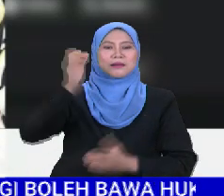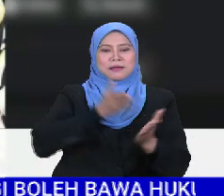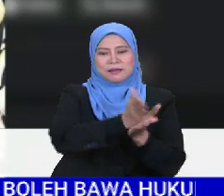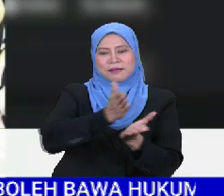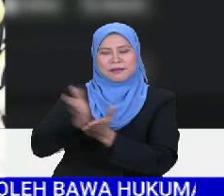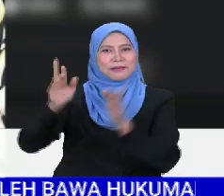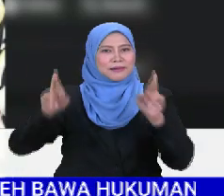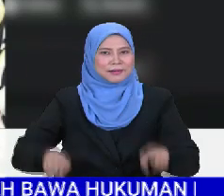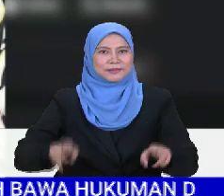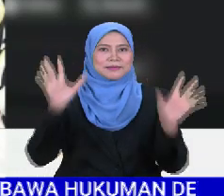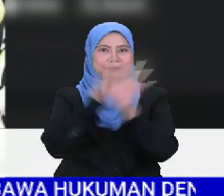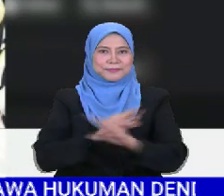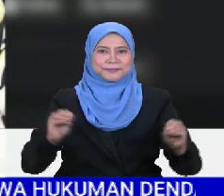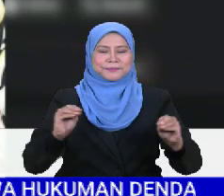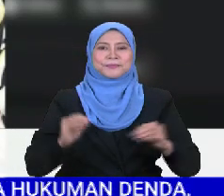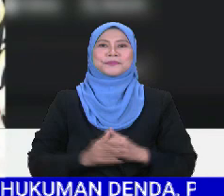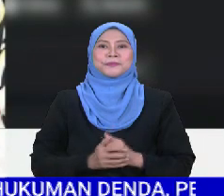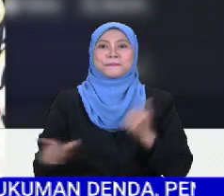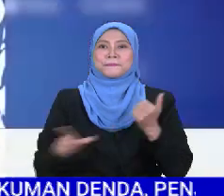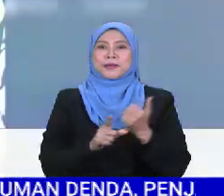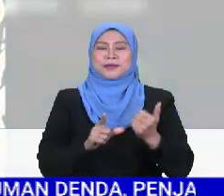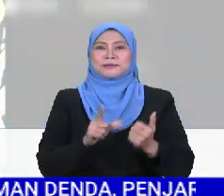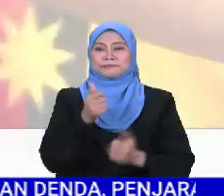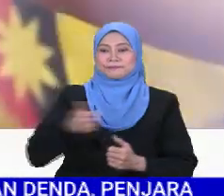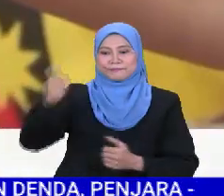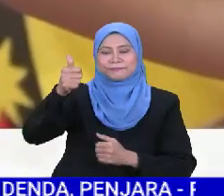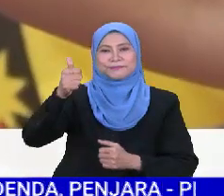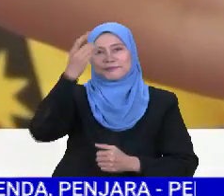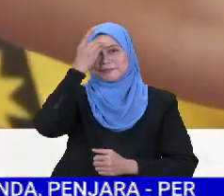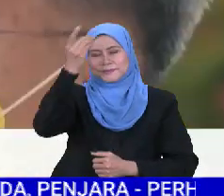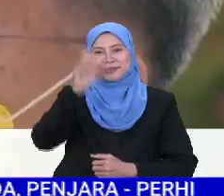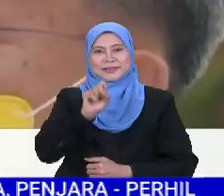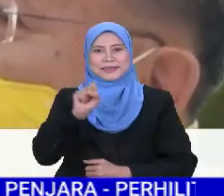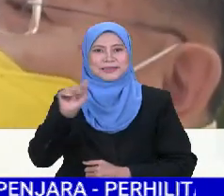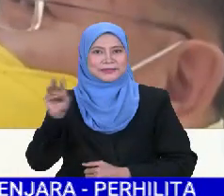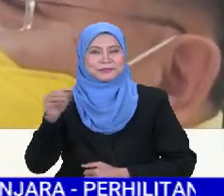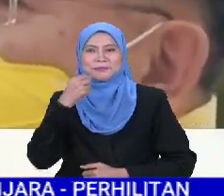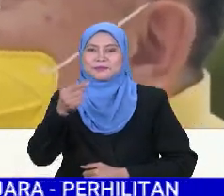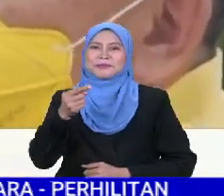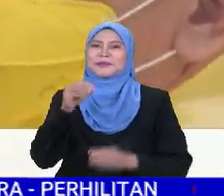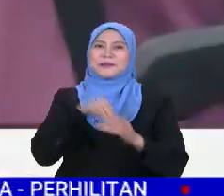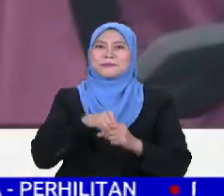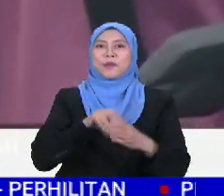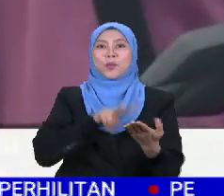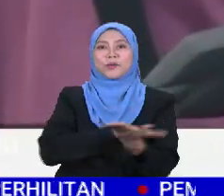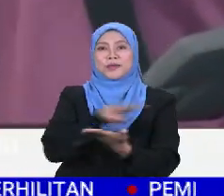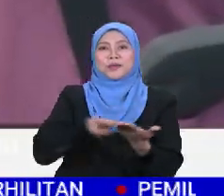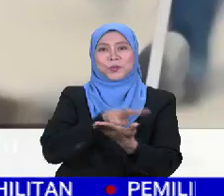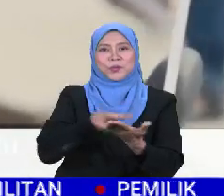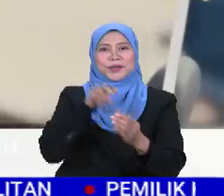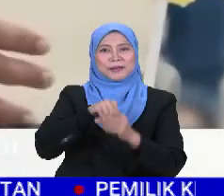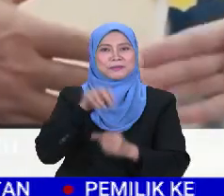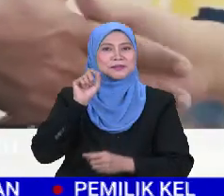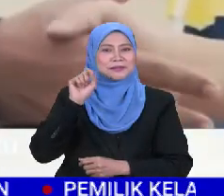sebagai rakyat negeri ini. Timbalan Premier Sarawak, Dato' Sri Dr. Sim Kui Hian pula menerusi hantaran klip video di laman